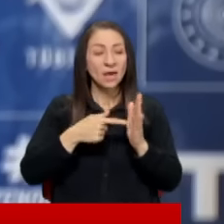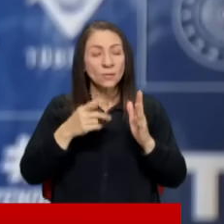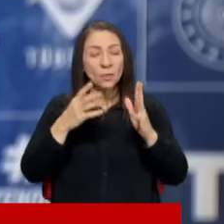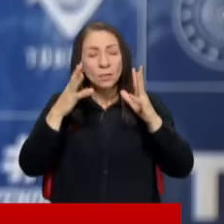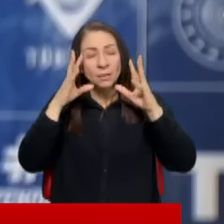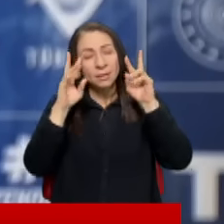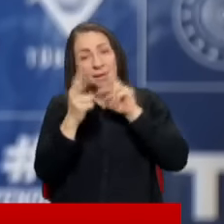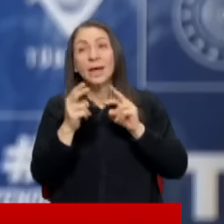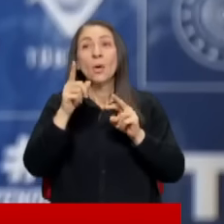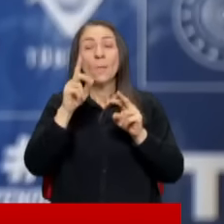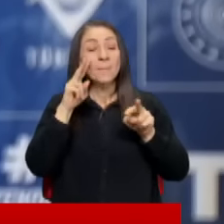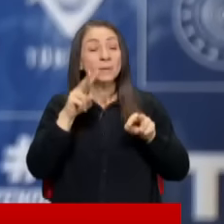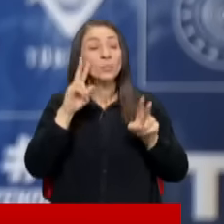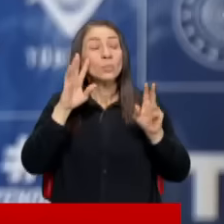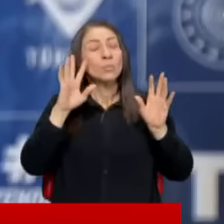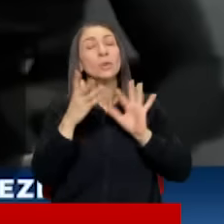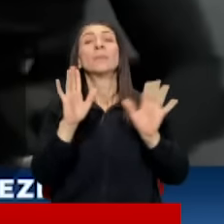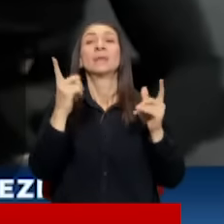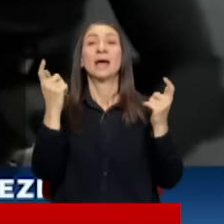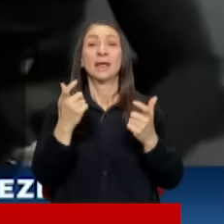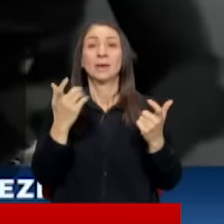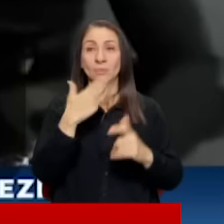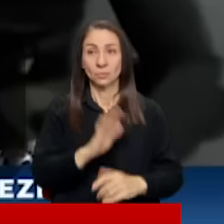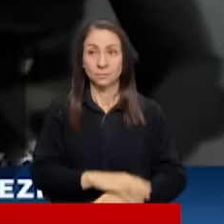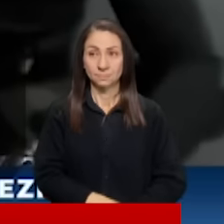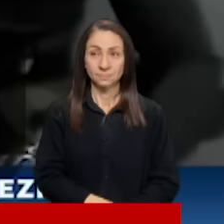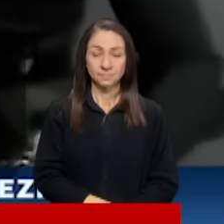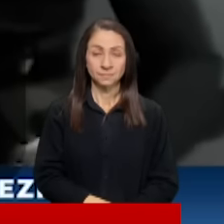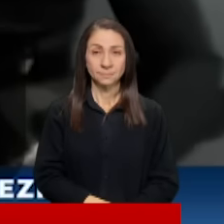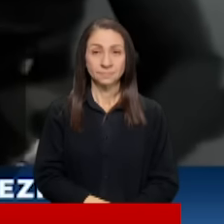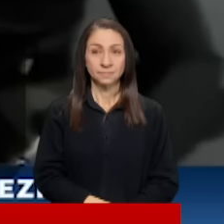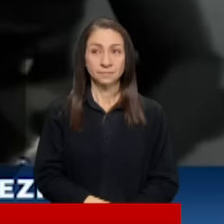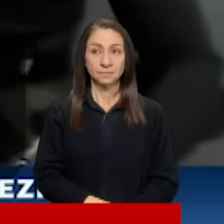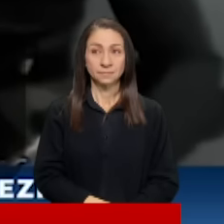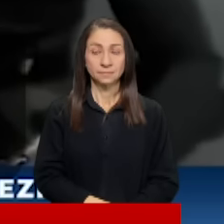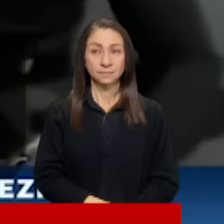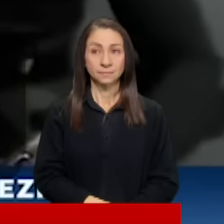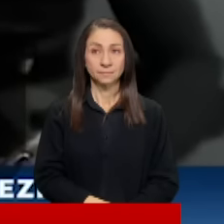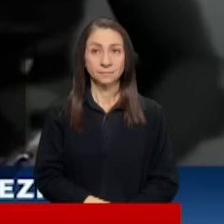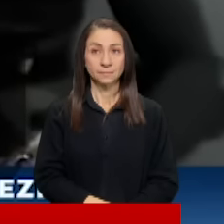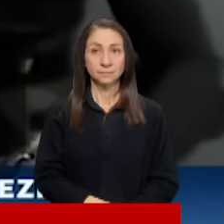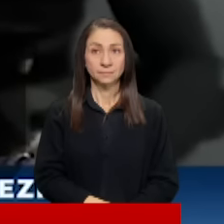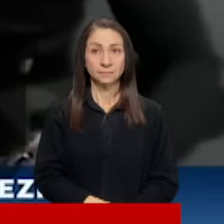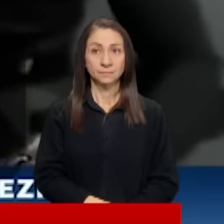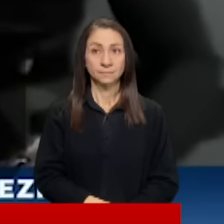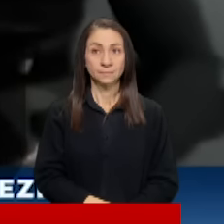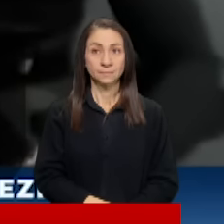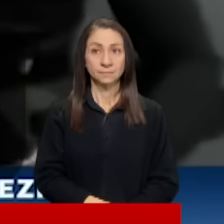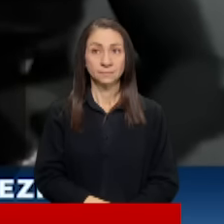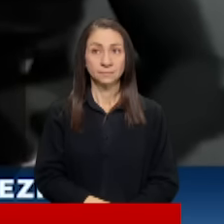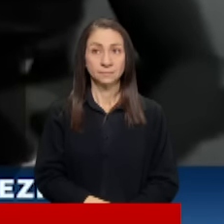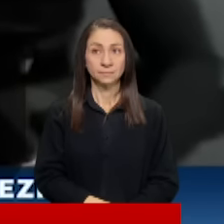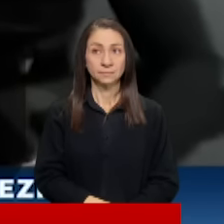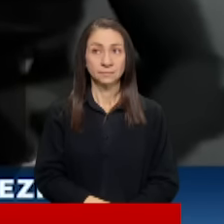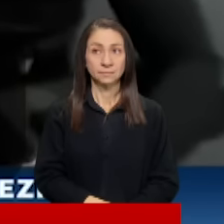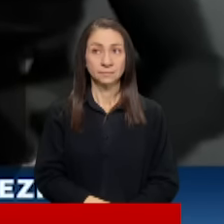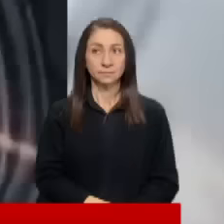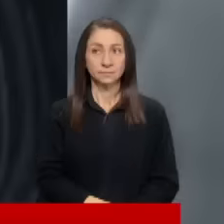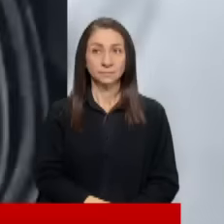var. Bakıp da büyülenemediğiniz bir alan yok. Türkiye Cumhuriyetimizin kurucusu Mustafa Kemal Atatürk'ün dahiyane sözü,